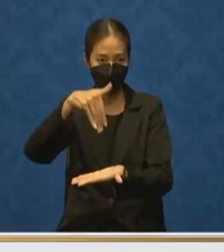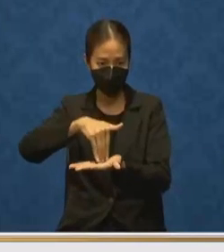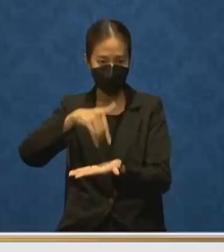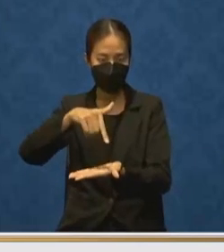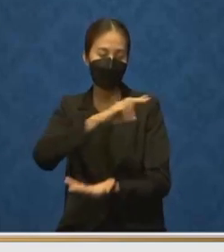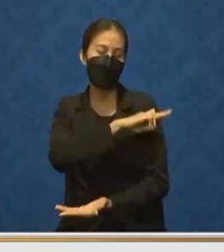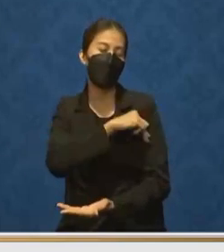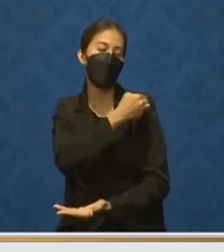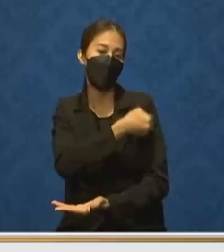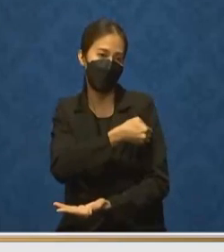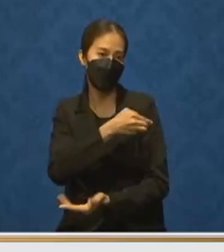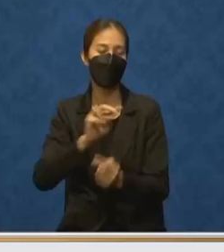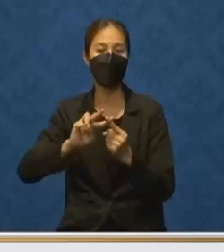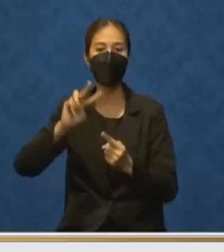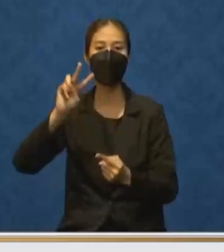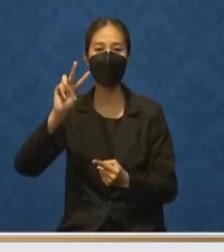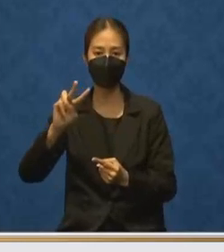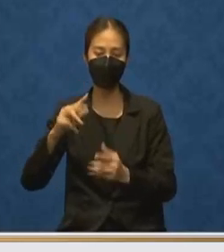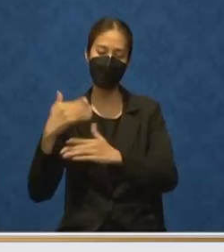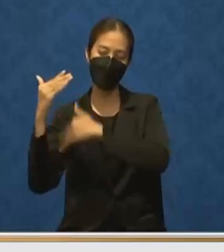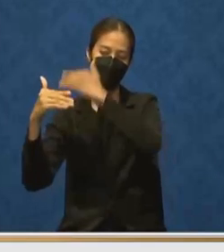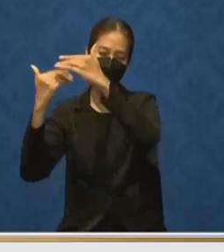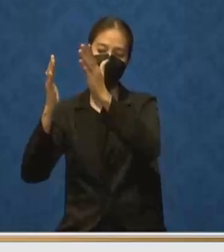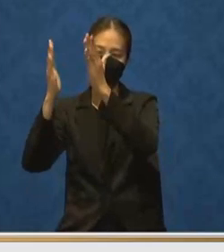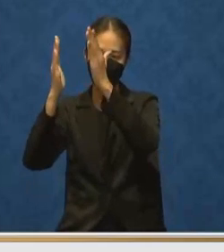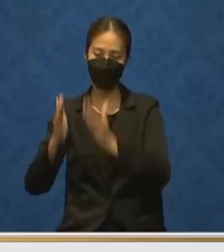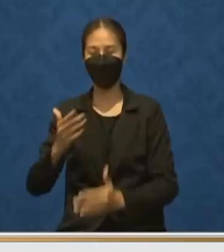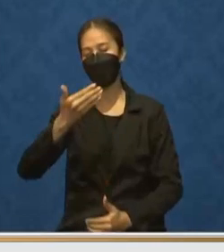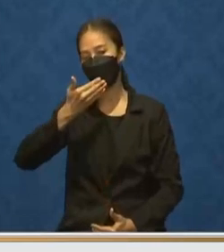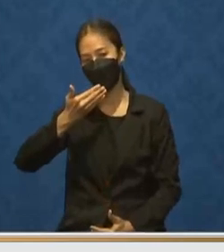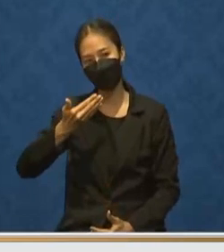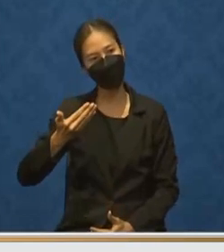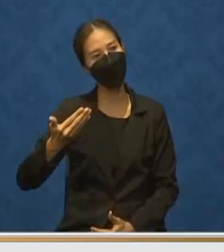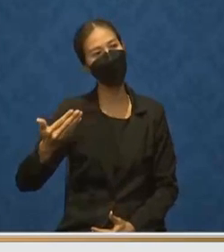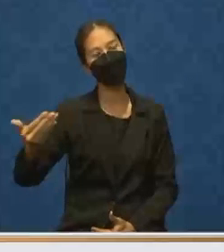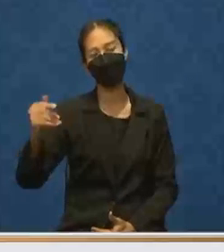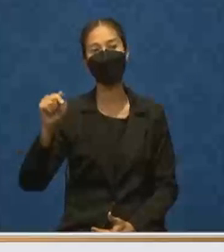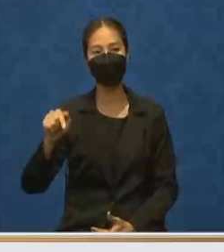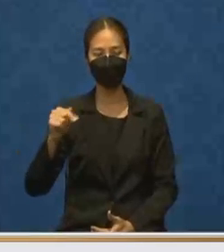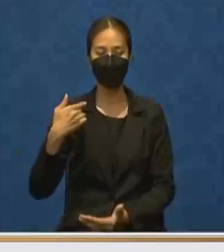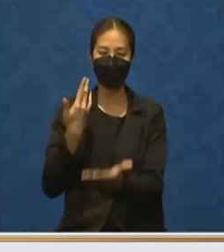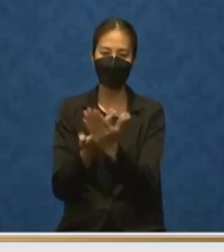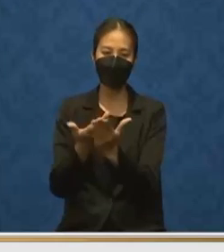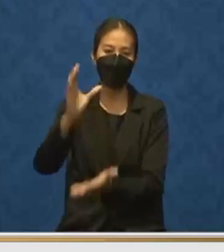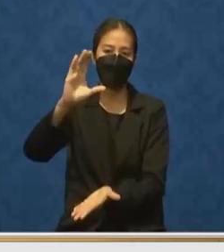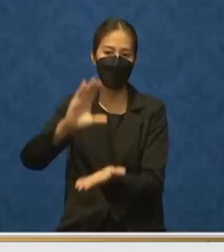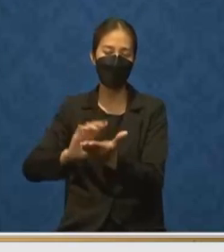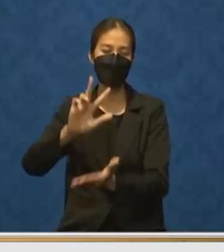ง 2. การพัฒนาศักยภาพคนตลอดชีวิตตลอดช่วงชีวิตงบประมาณ